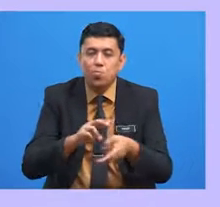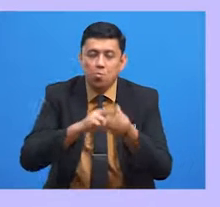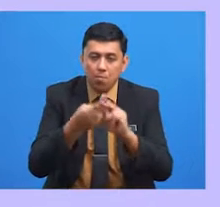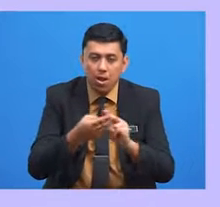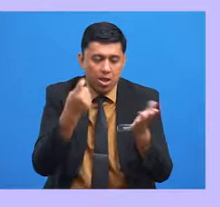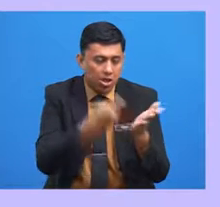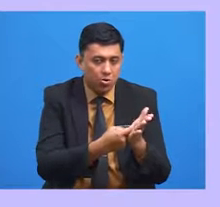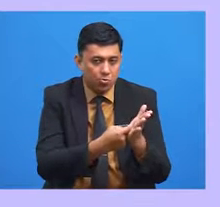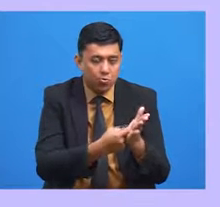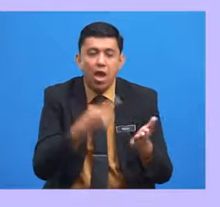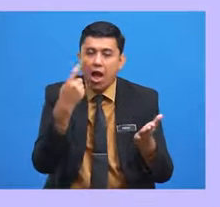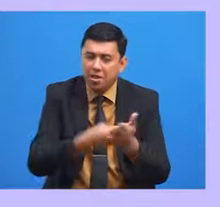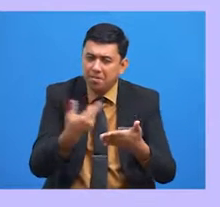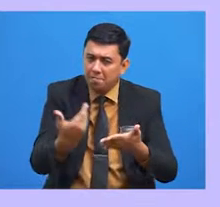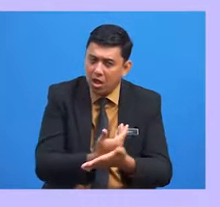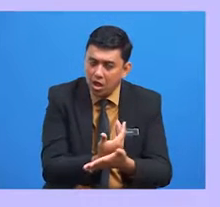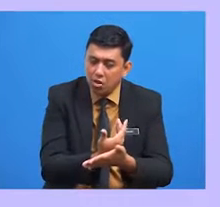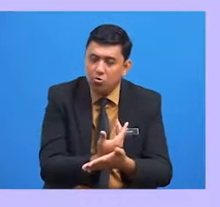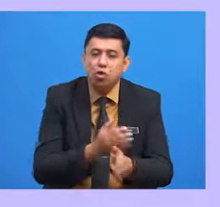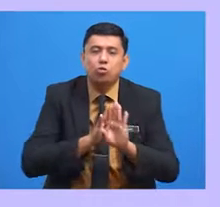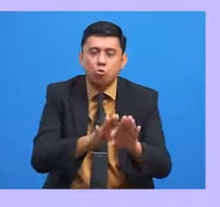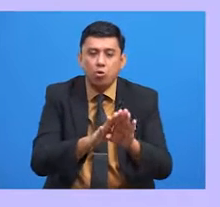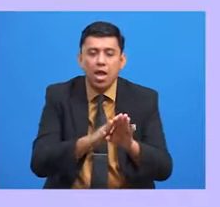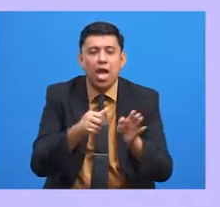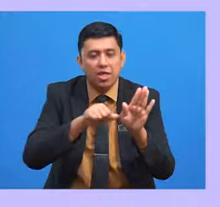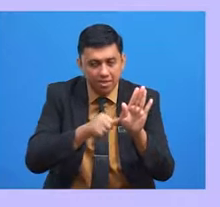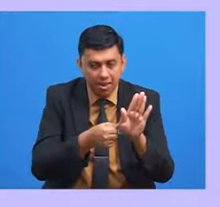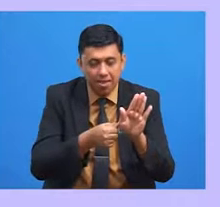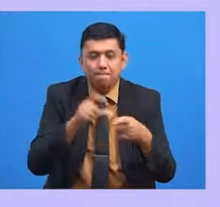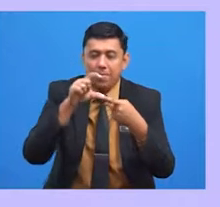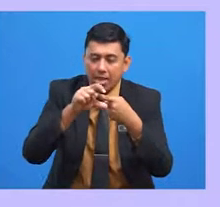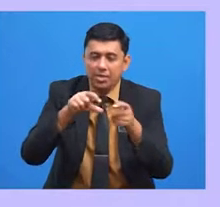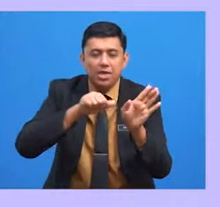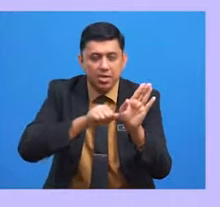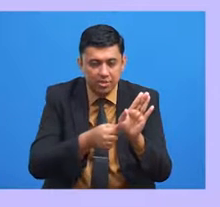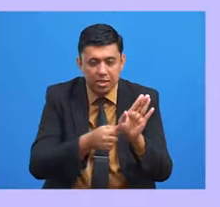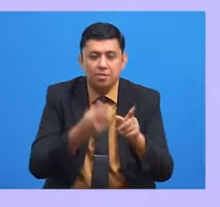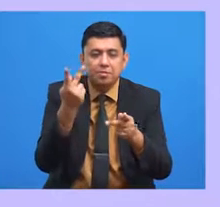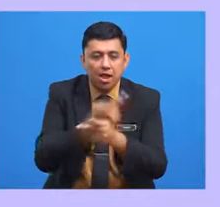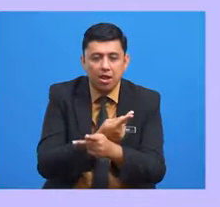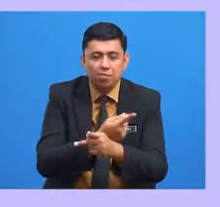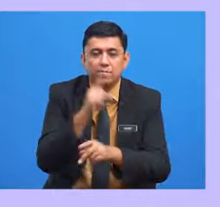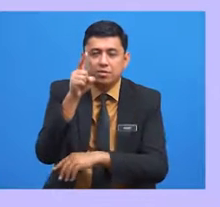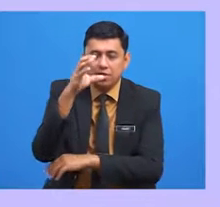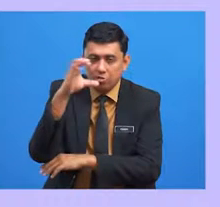iaitu harga baharu tolak harga asal bahagi harga asal darab 100. Maka,